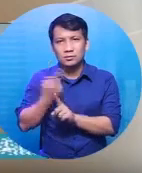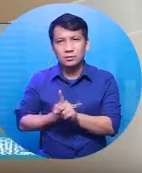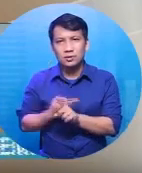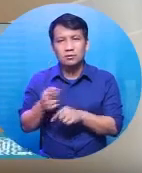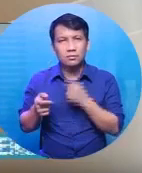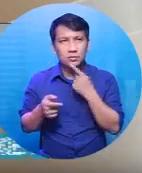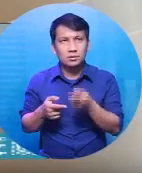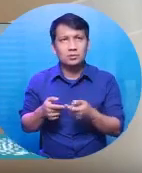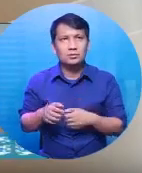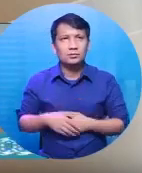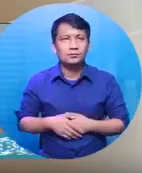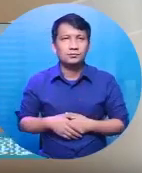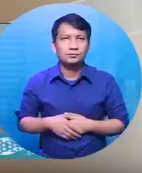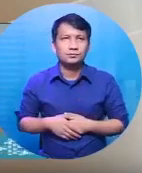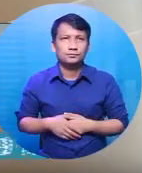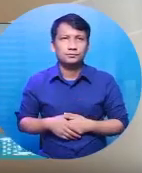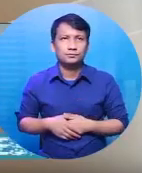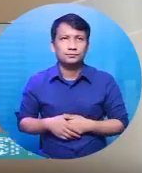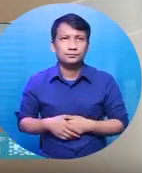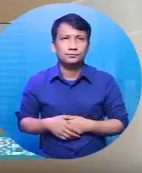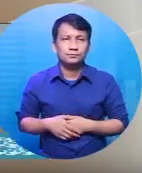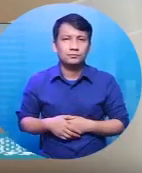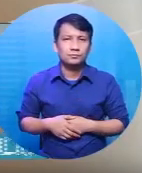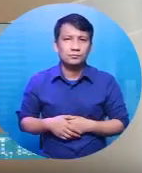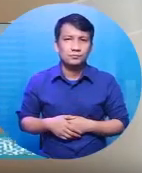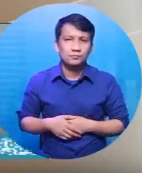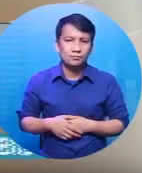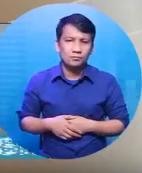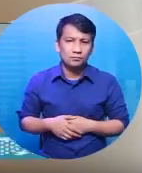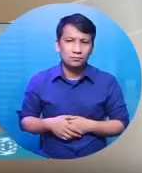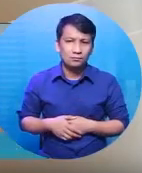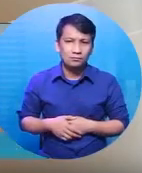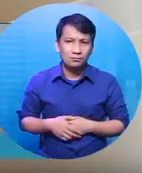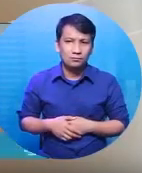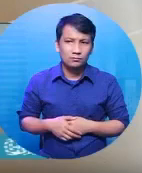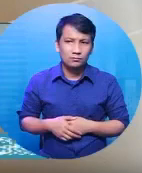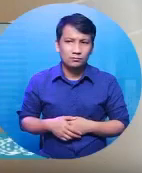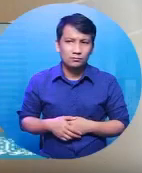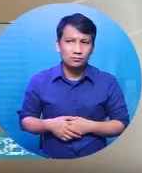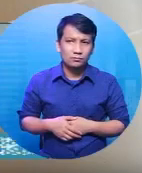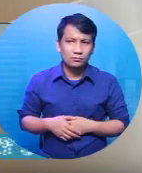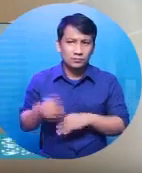Kaya na ilang linggo. Okay. Nay. So, magbigay po ako ng 1,500. Gusto niyo po magbigay ako ng